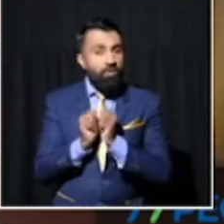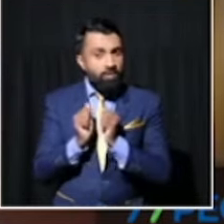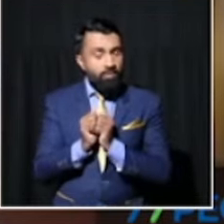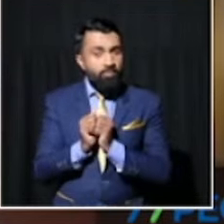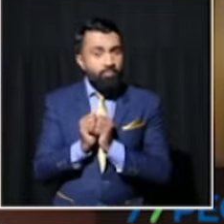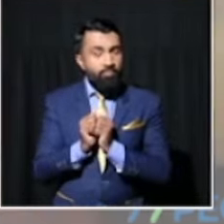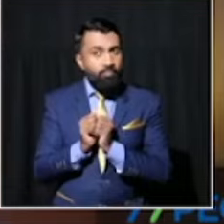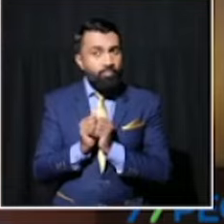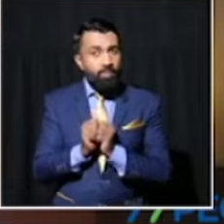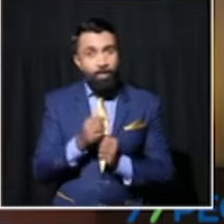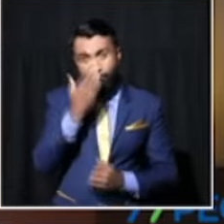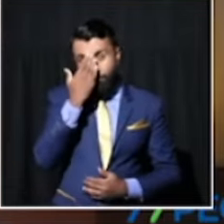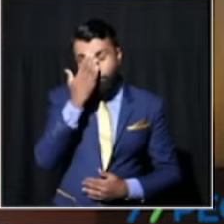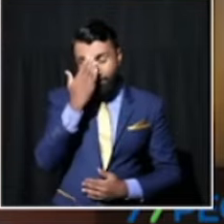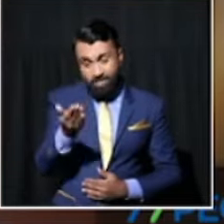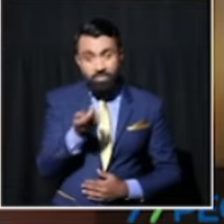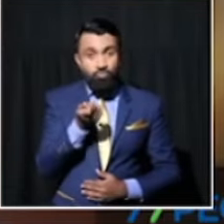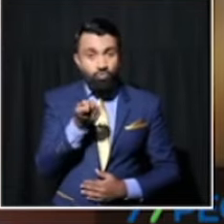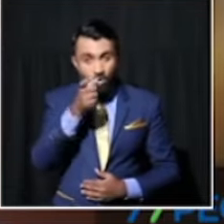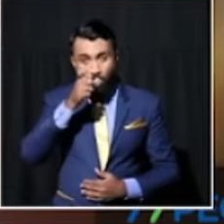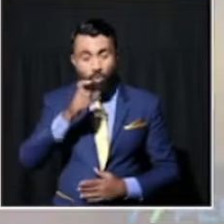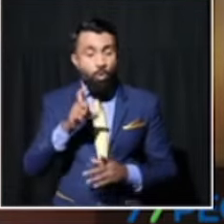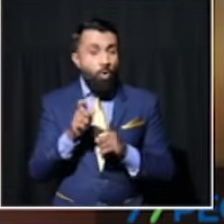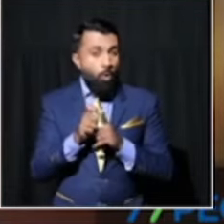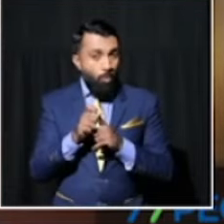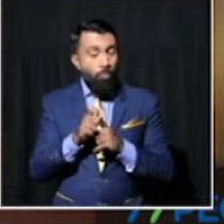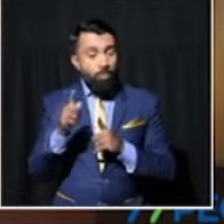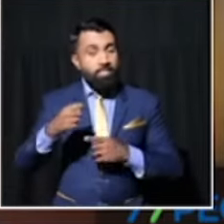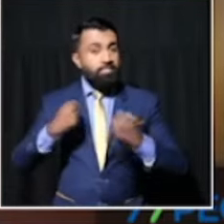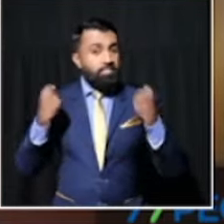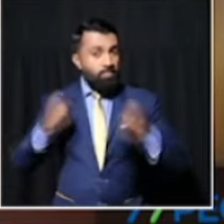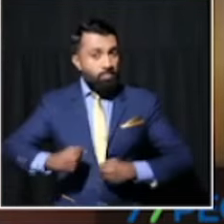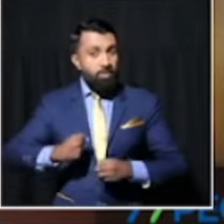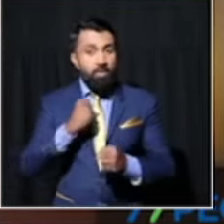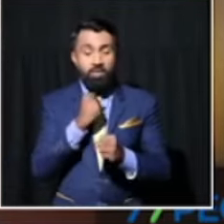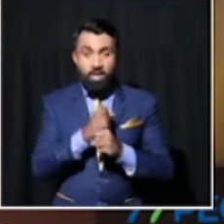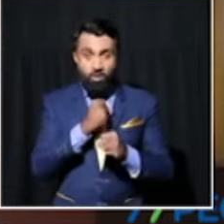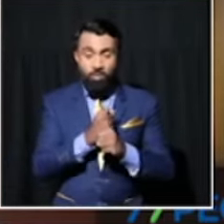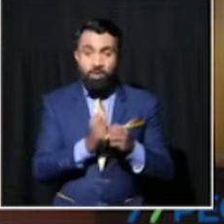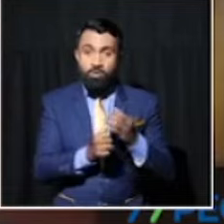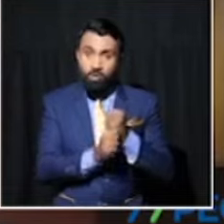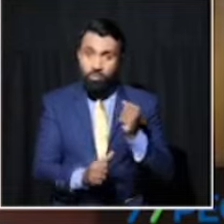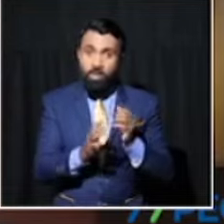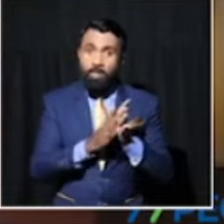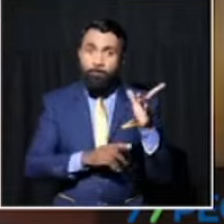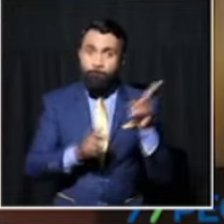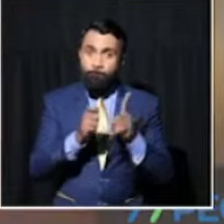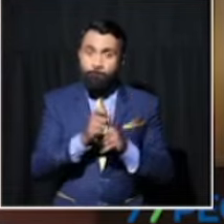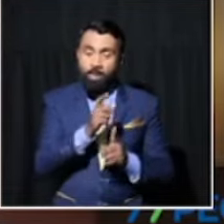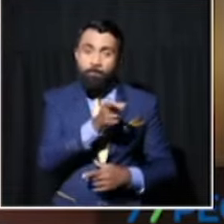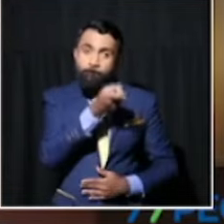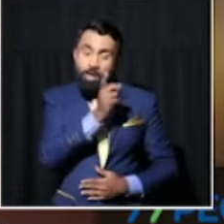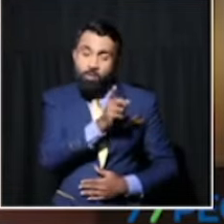නිසා කරුණා කරලා මුදල් කාරක සභාවේ සභාපතිතුමාට මේ රාජ්‍ය පාර්ශවය නියෝජනය කරන මන්ත්‍රීවරු ඇවිල්ලා තර්ජන එල්ල කරන